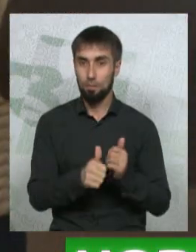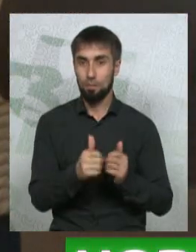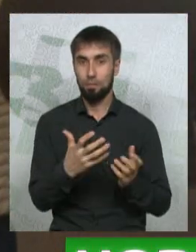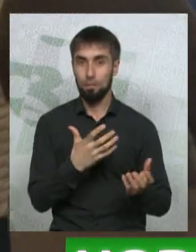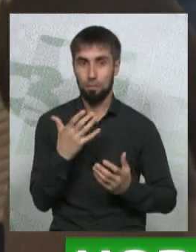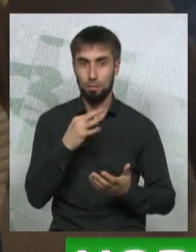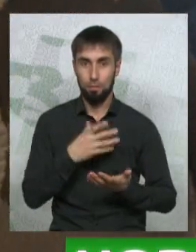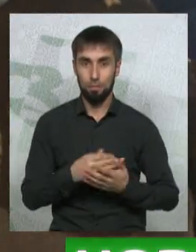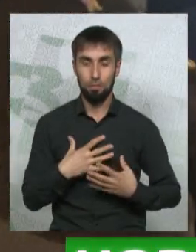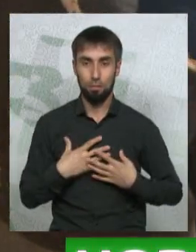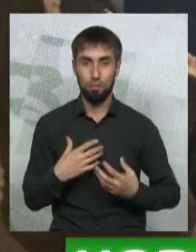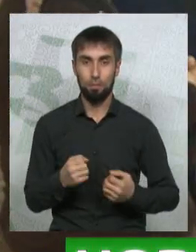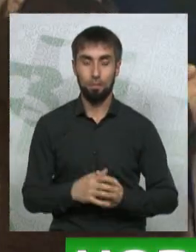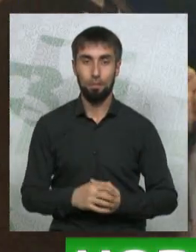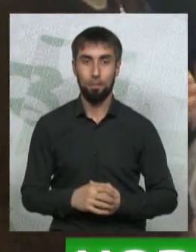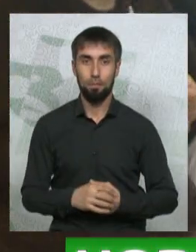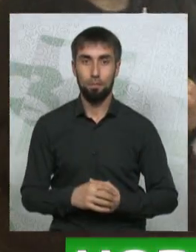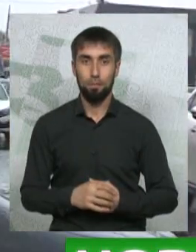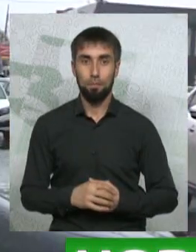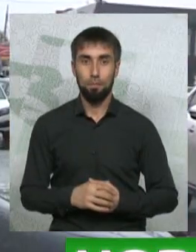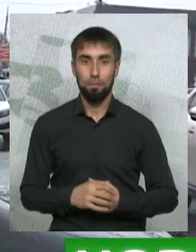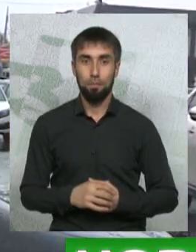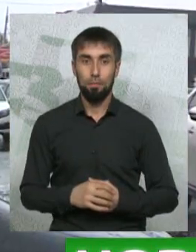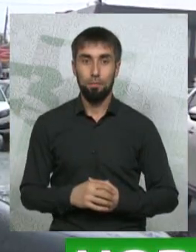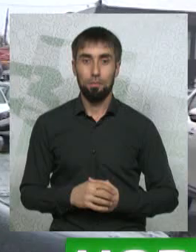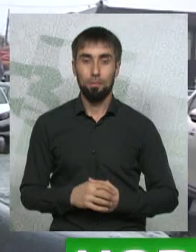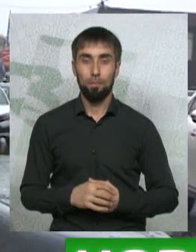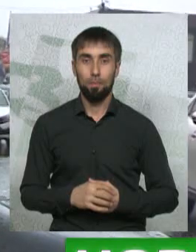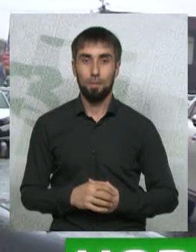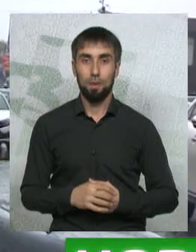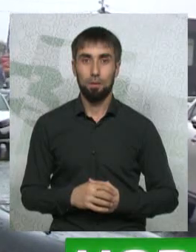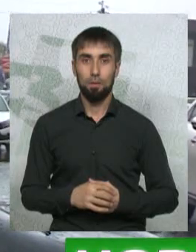позаботится о своем здоровье. Михаил Тангиев, Асхаб Белакиев, Новости 24.